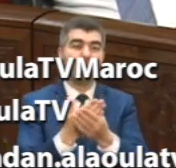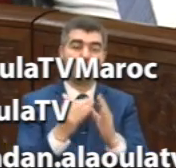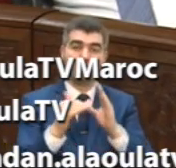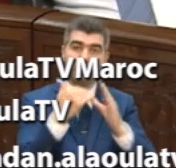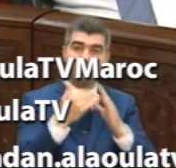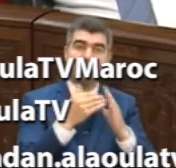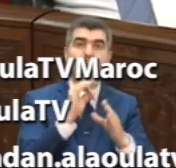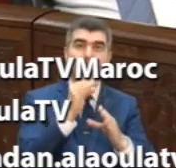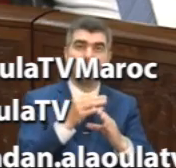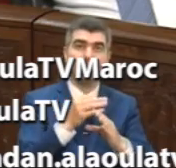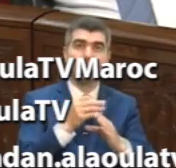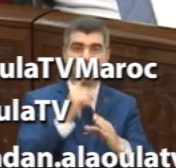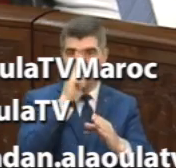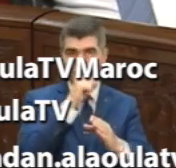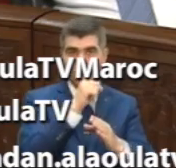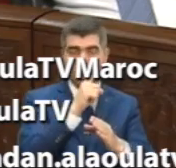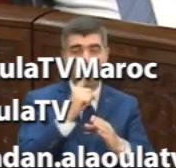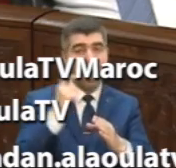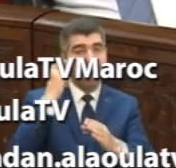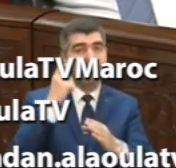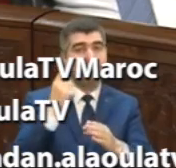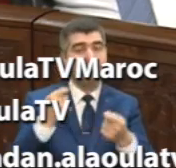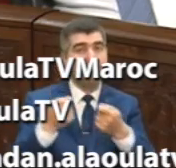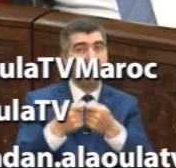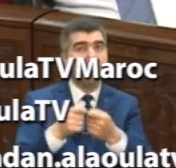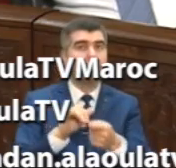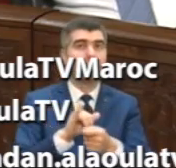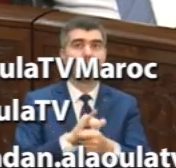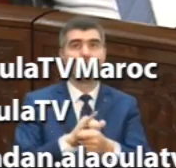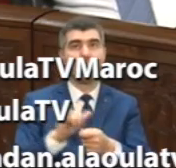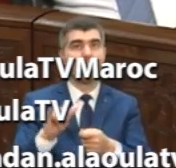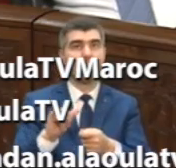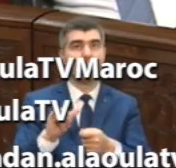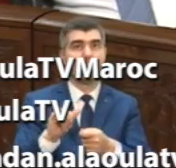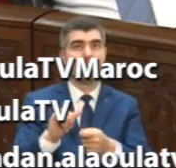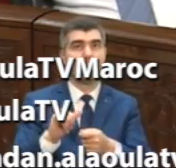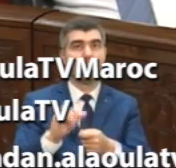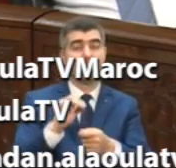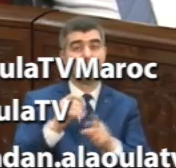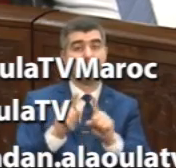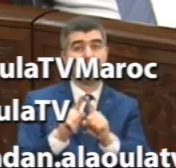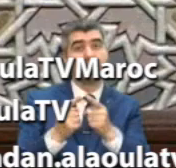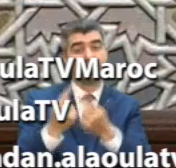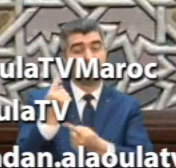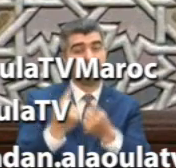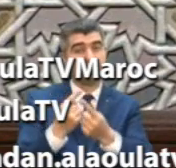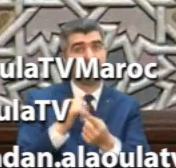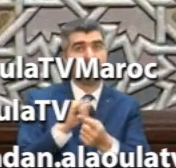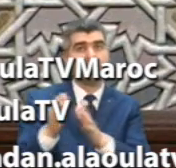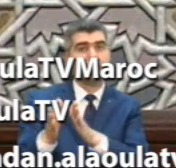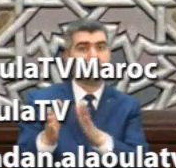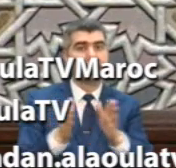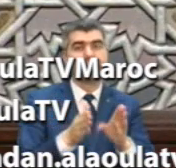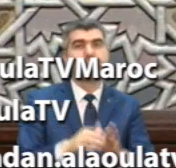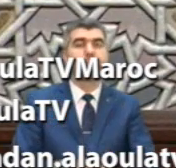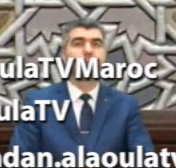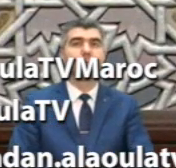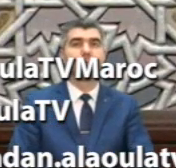ديال هاد الناس، لا علم لي على انهم تمارسوا عليهم ضغوط اداريه. شكرا. بشي